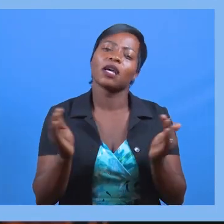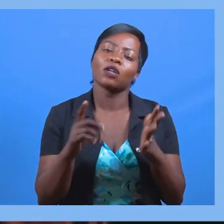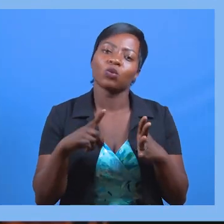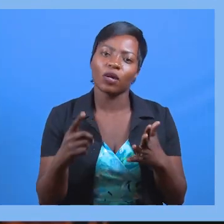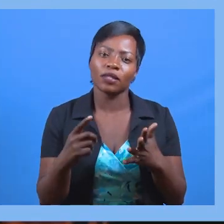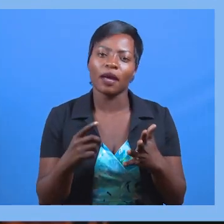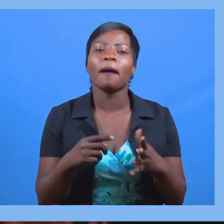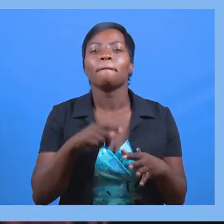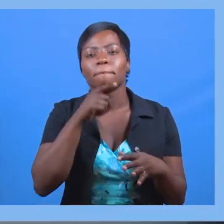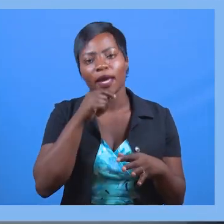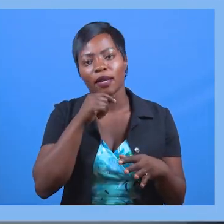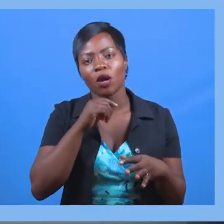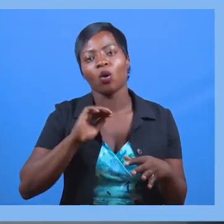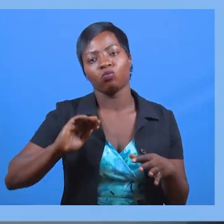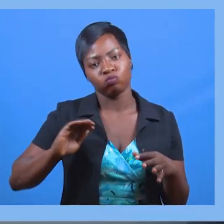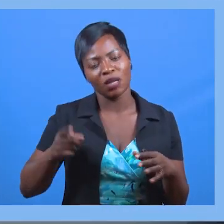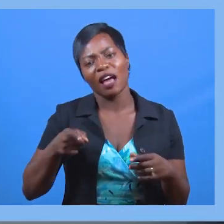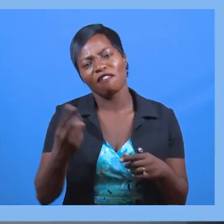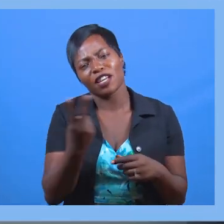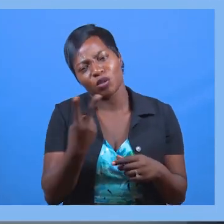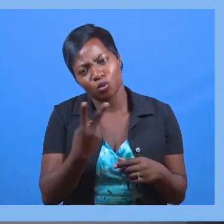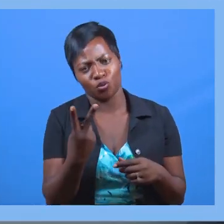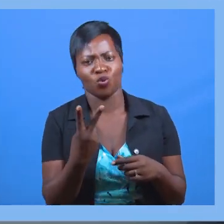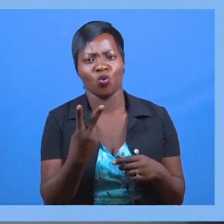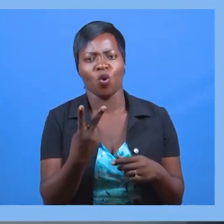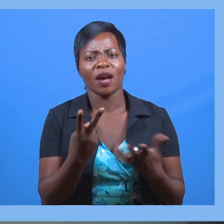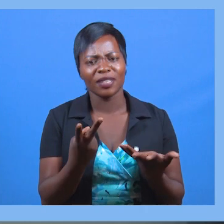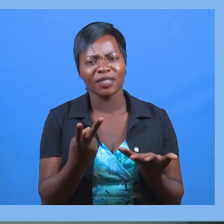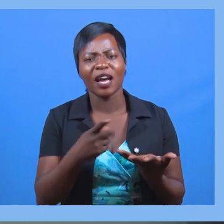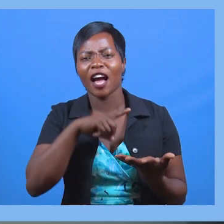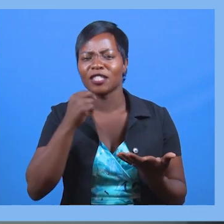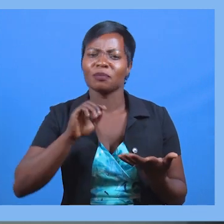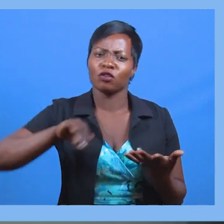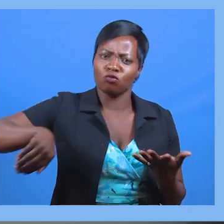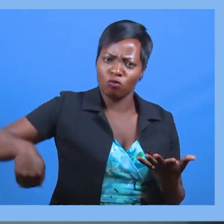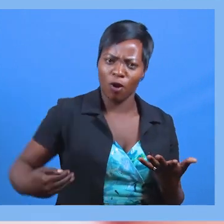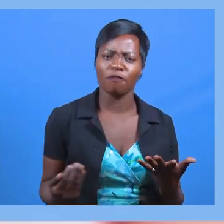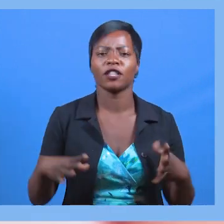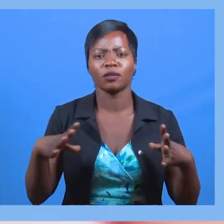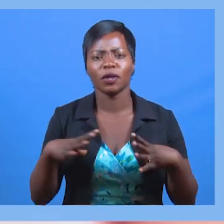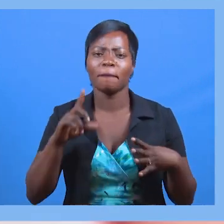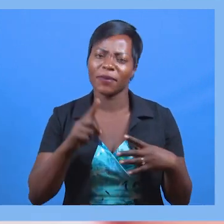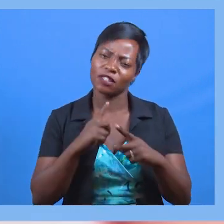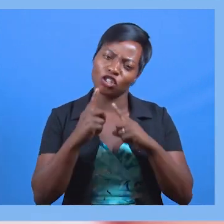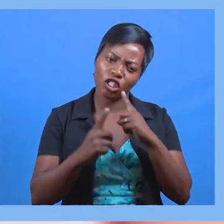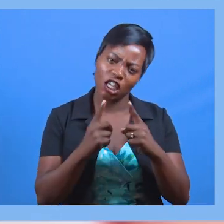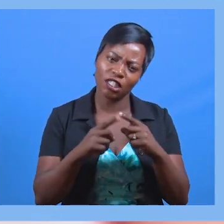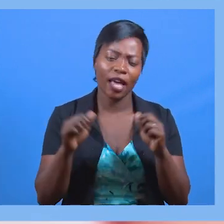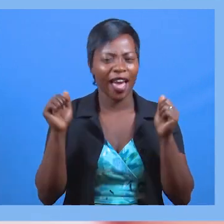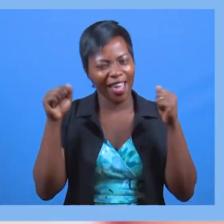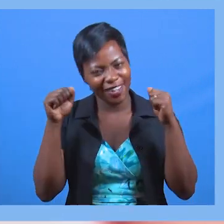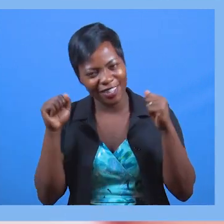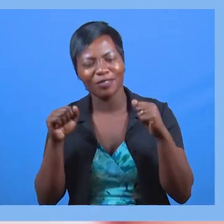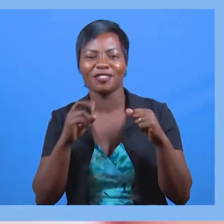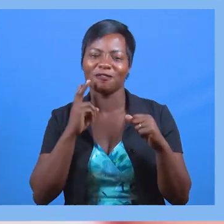zvamunofanira kutaurirana, nekuti kana mukange musina kunyatsowirirana neuyenzi hwamuinayo, zvinoreva kuti muyenzi uyu anenge